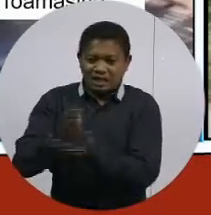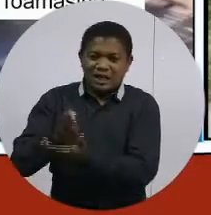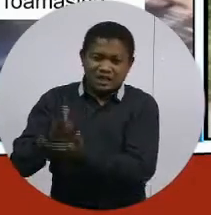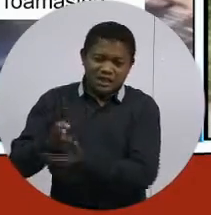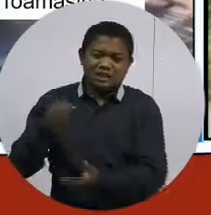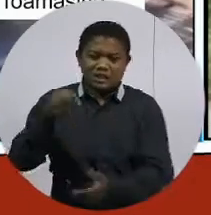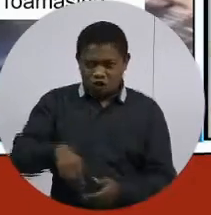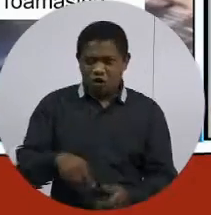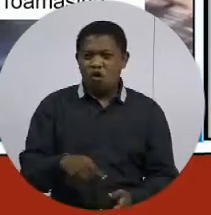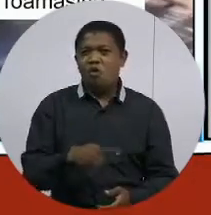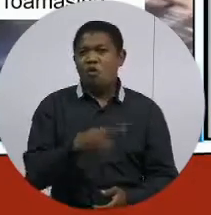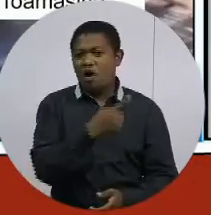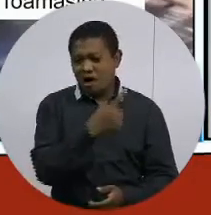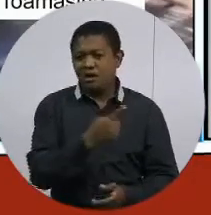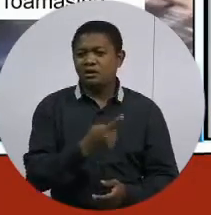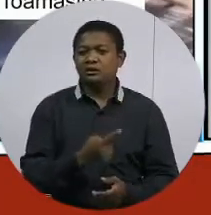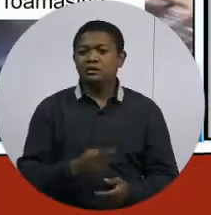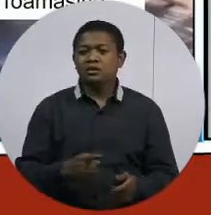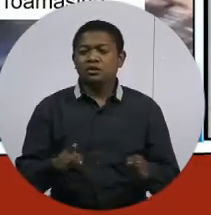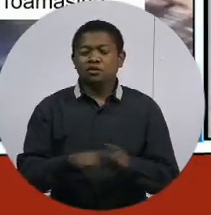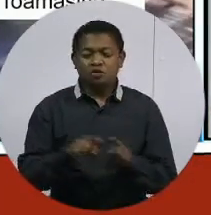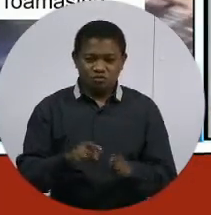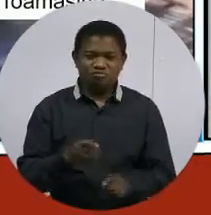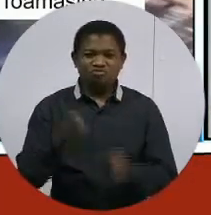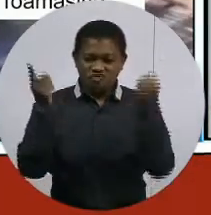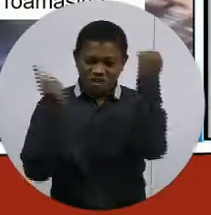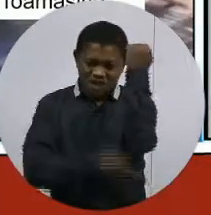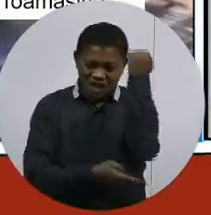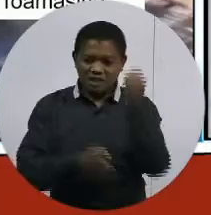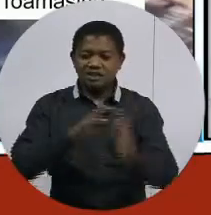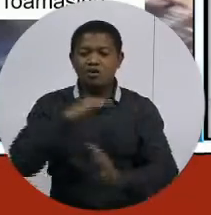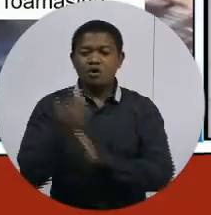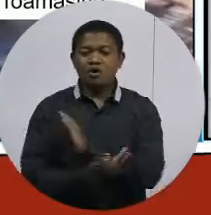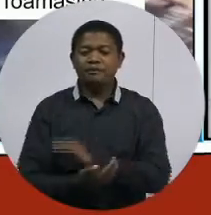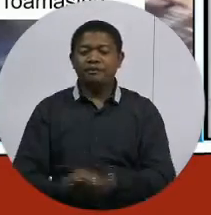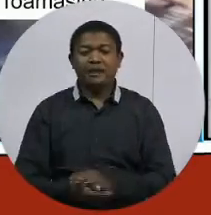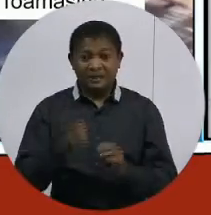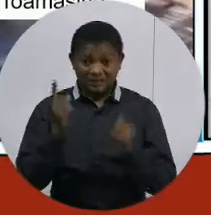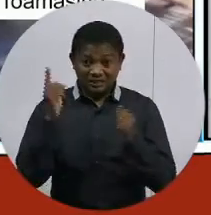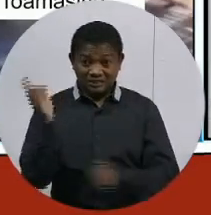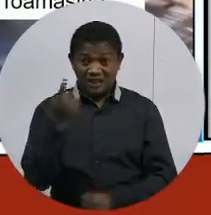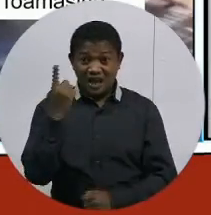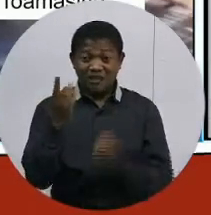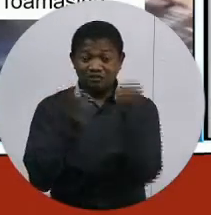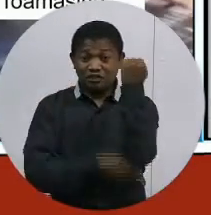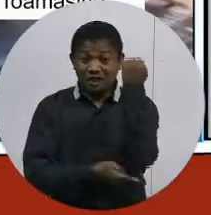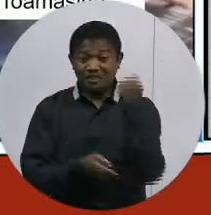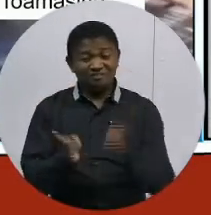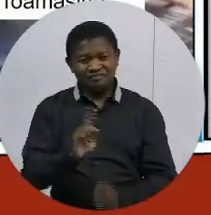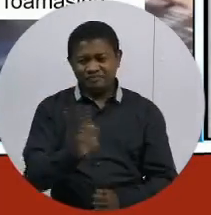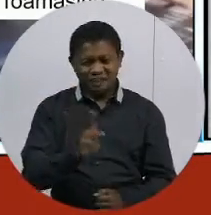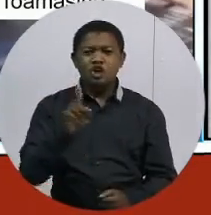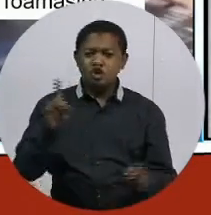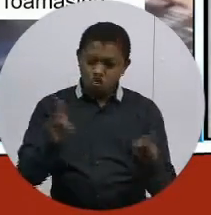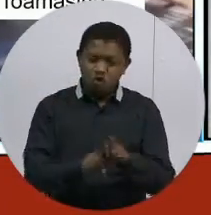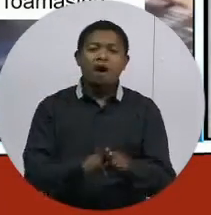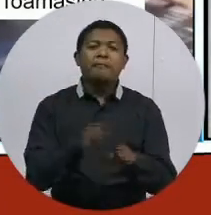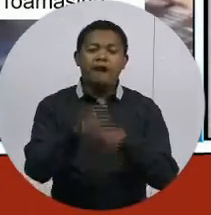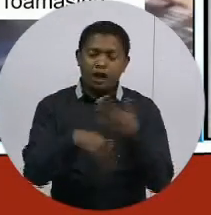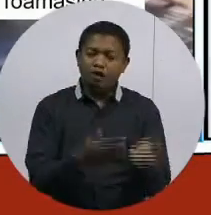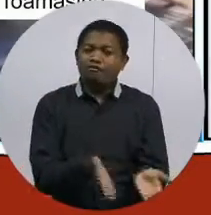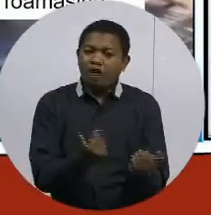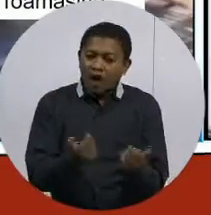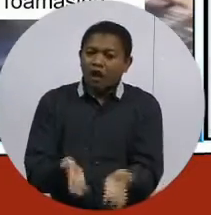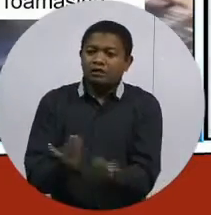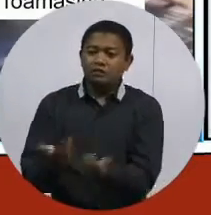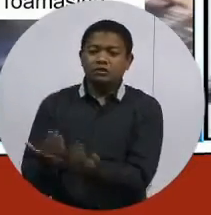tamin'nyity fitsidiana tampoka ity ka nandraisina fihepetra avokoa. Tsy fanasaziana ihany no ataon'ireto mpitandro filaminana ireto fa fanentanana ihany koa ho an'ny